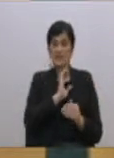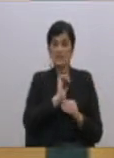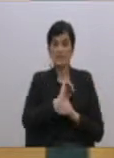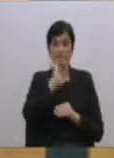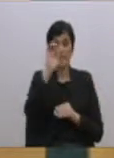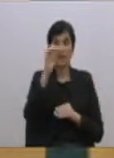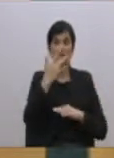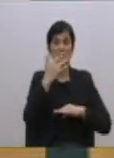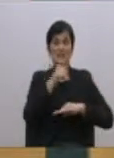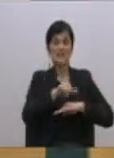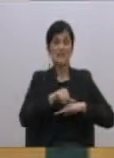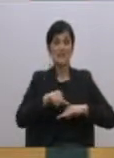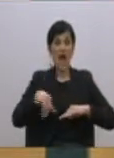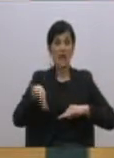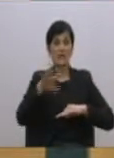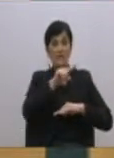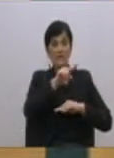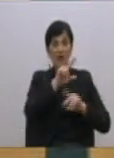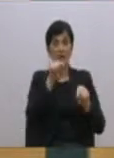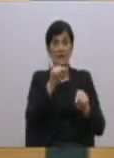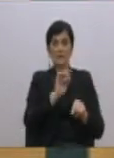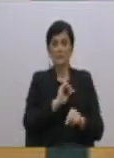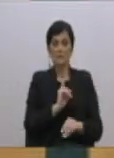საზღვარგარეთ რომ ჩახვალთ